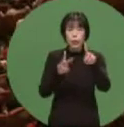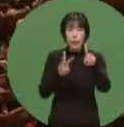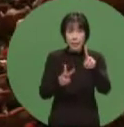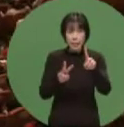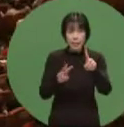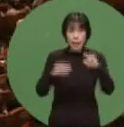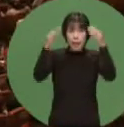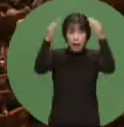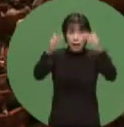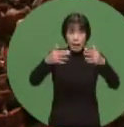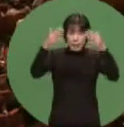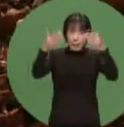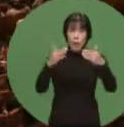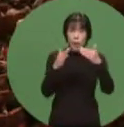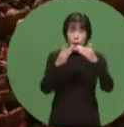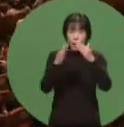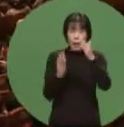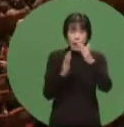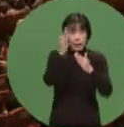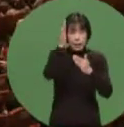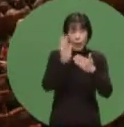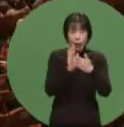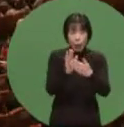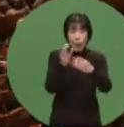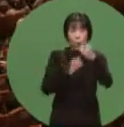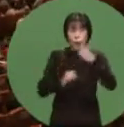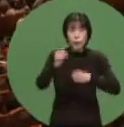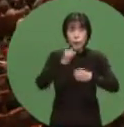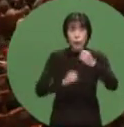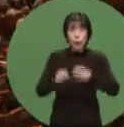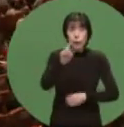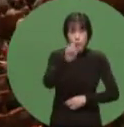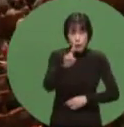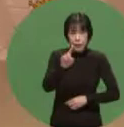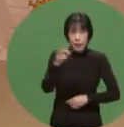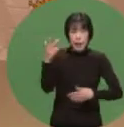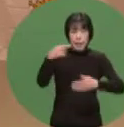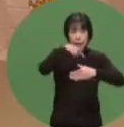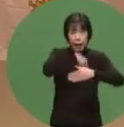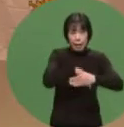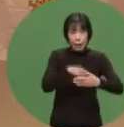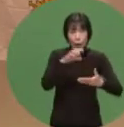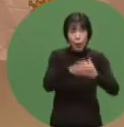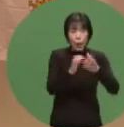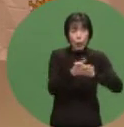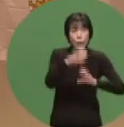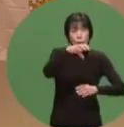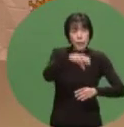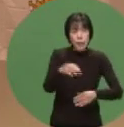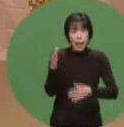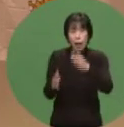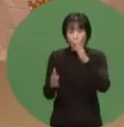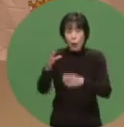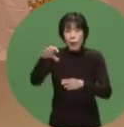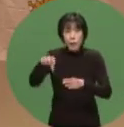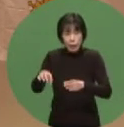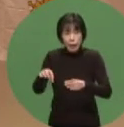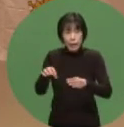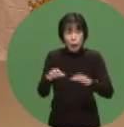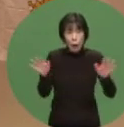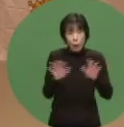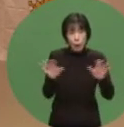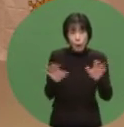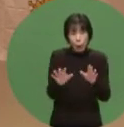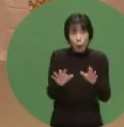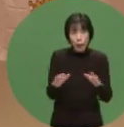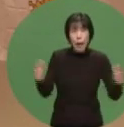11月13日、秋の火災予防運動の一環として、市内の幼稚園保育園の幼年消防クラブの子どもた